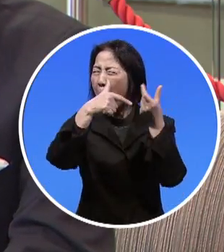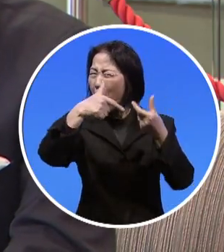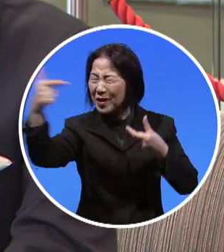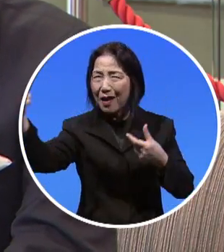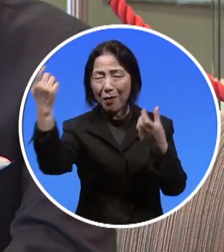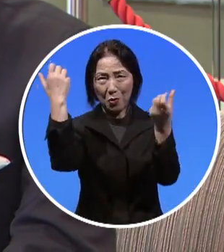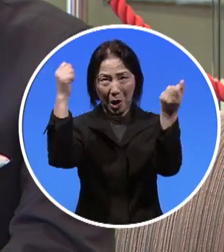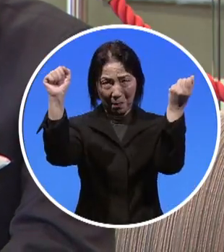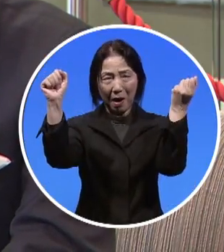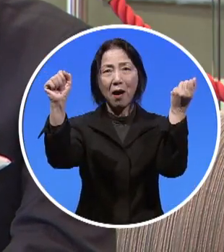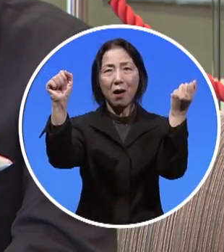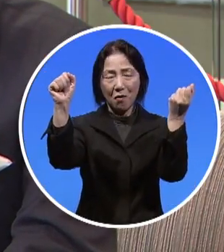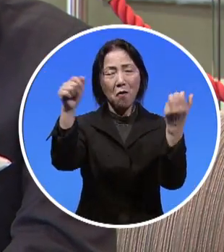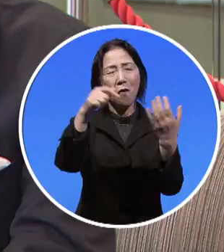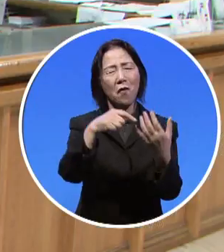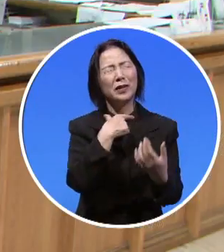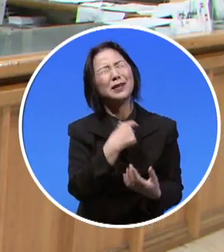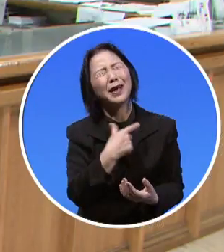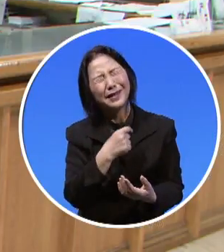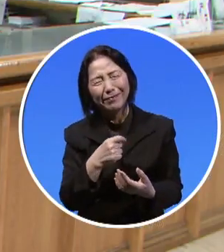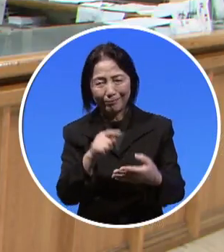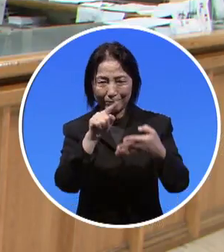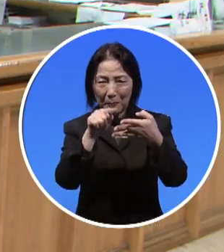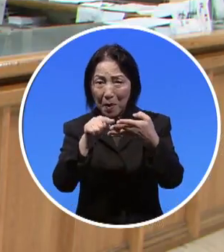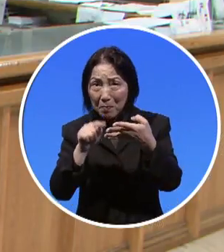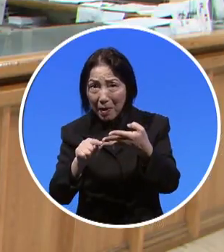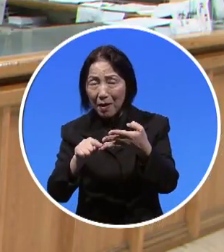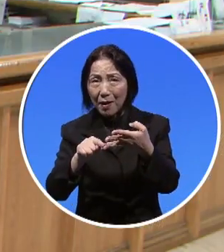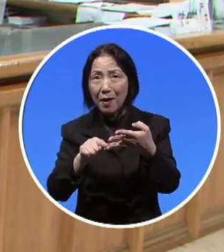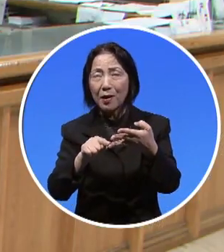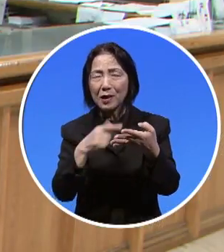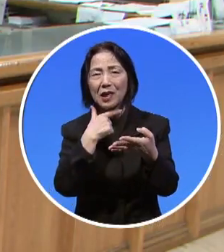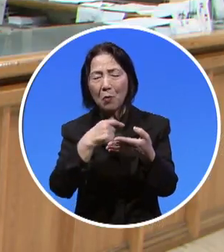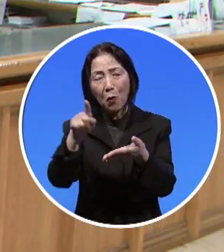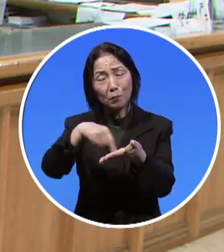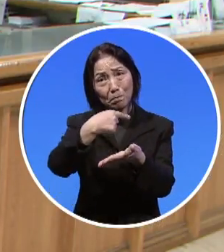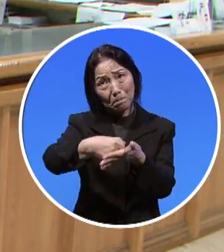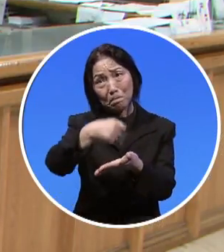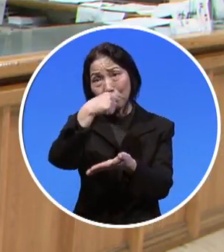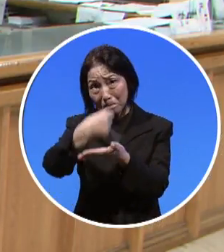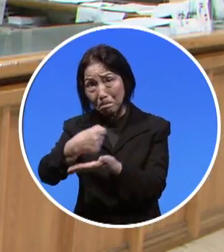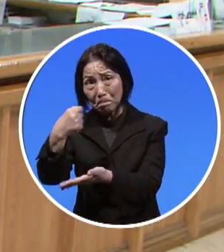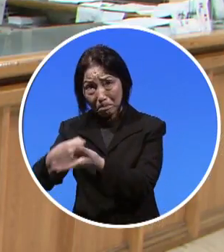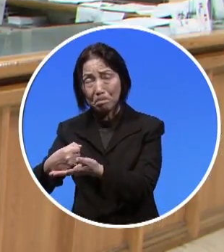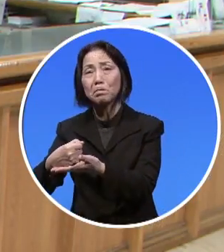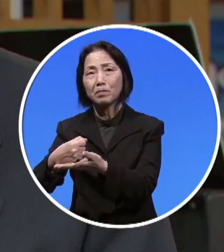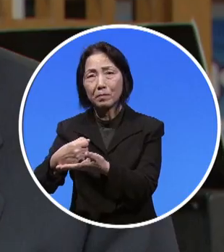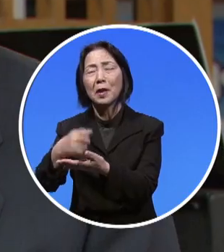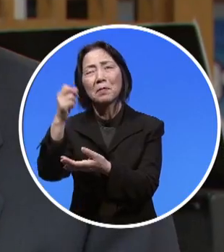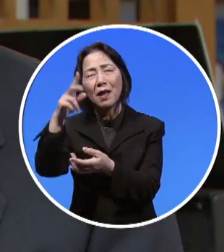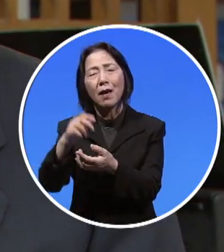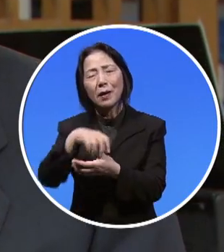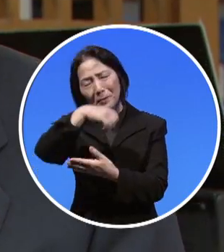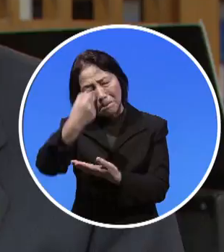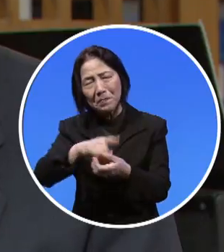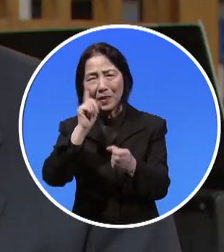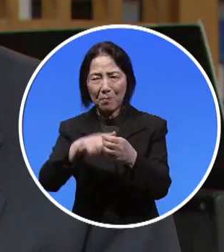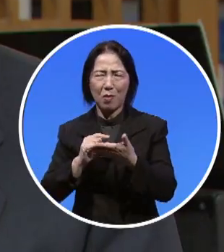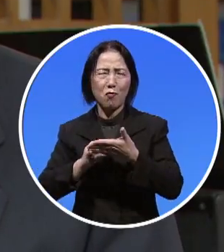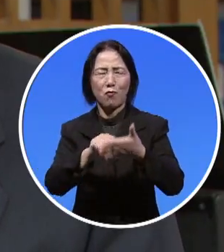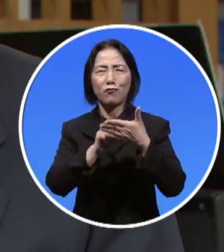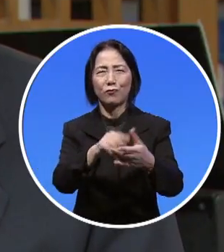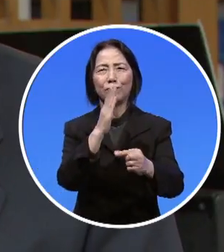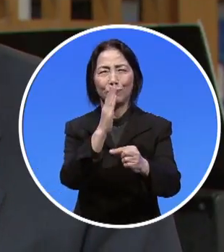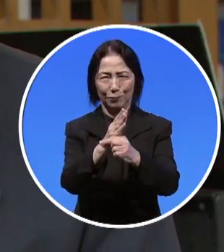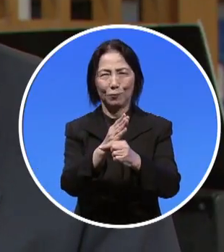にした何か大きなドラマそのような希望が一つ一つ実現しまた実現に向けて